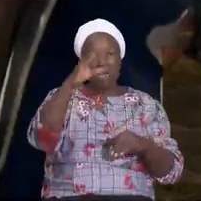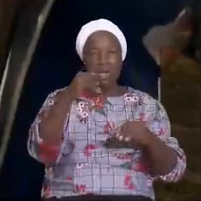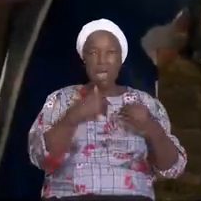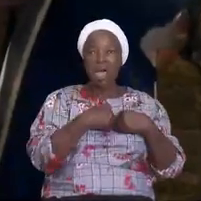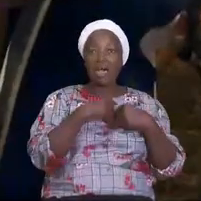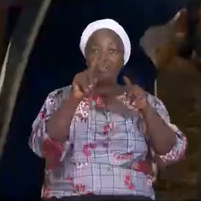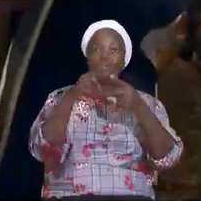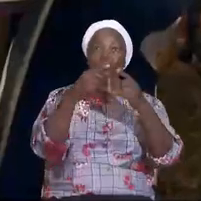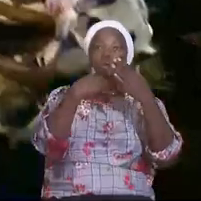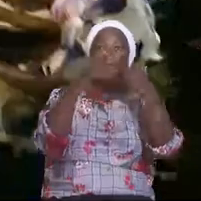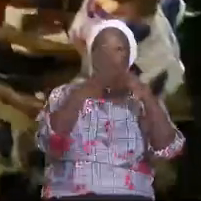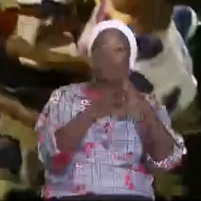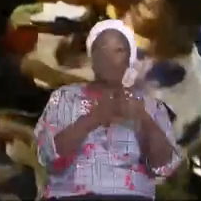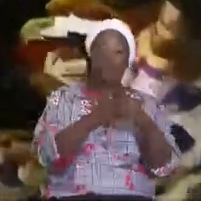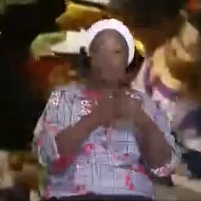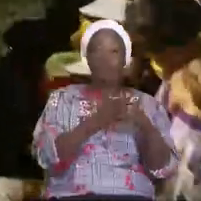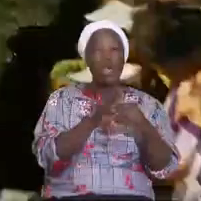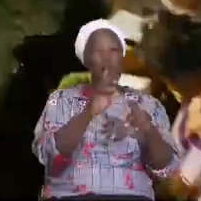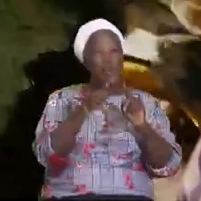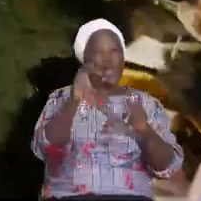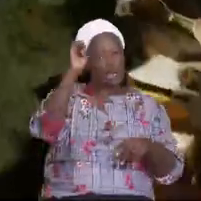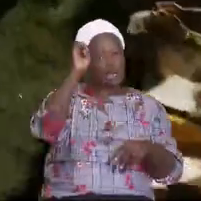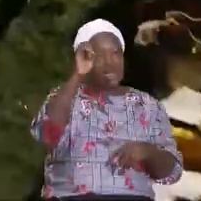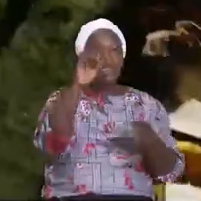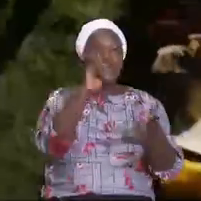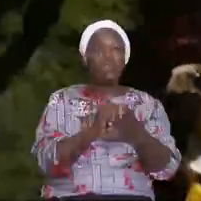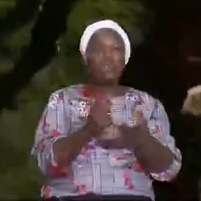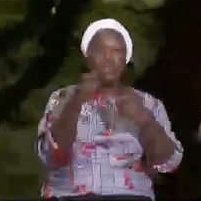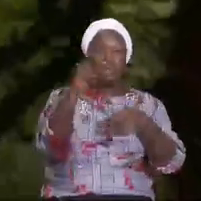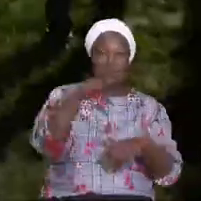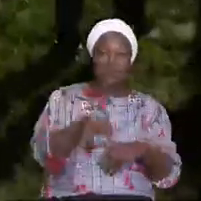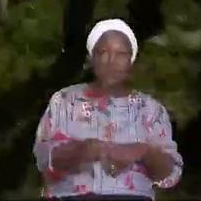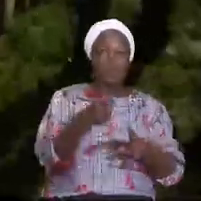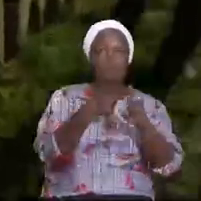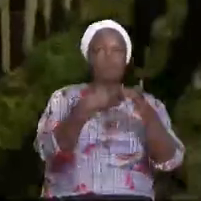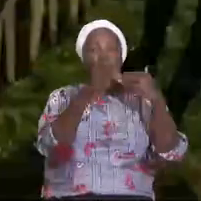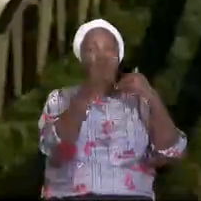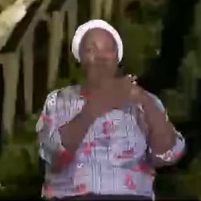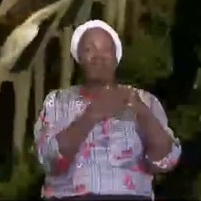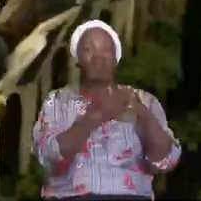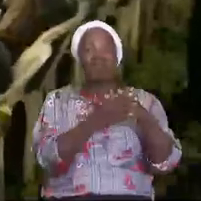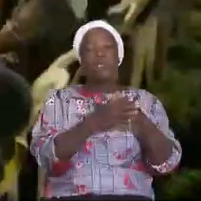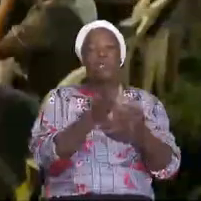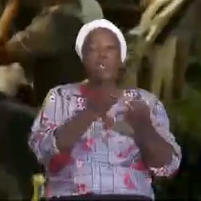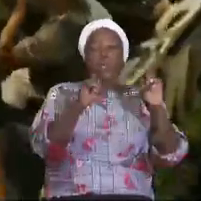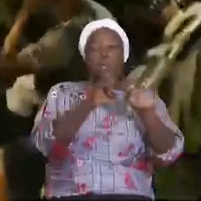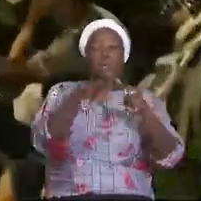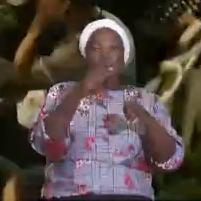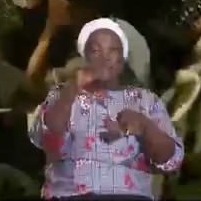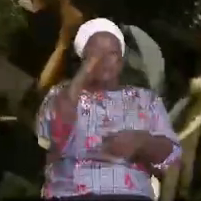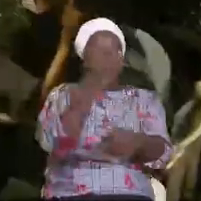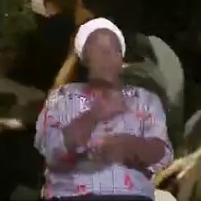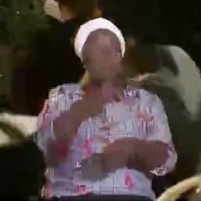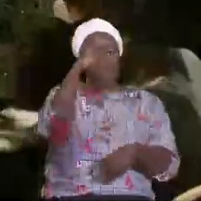Quand nous pensons à Christ, il dit, personne n'est monté au ciel, si ce n'est celui qui est descendu